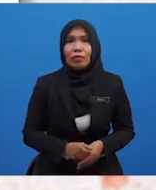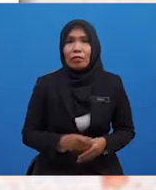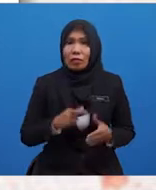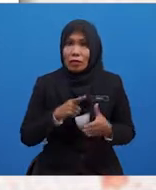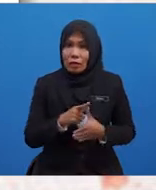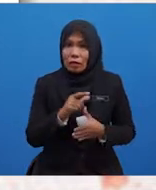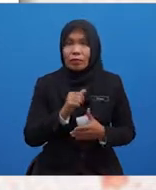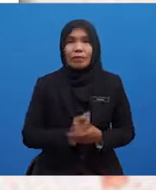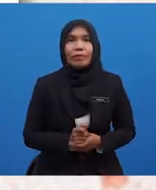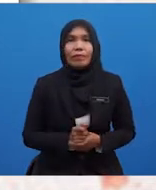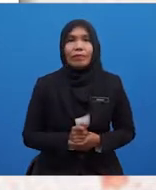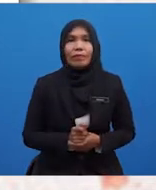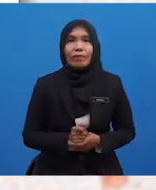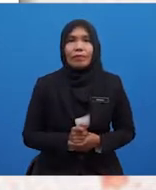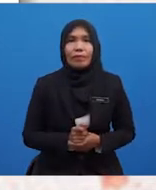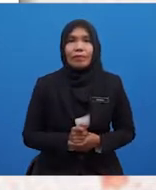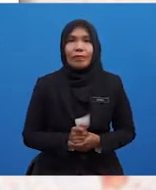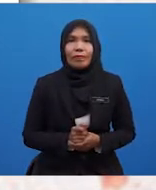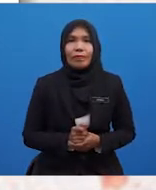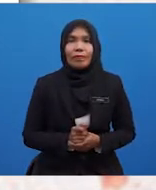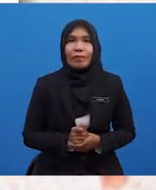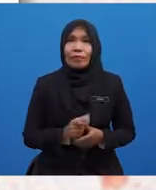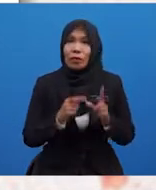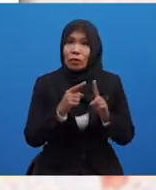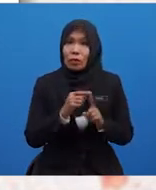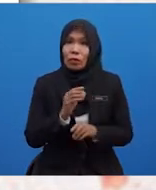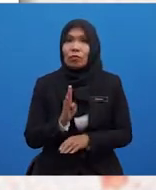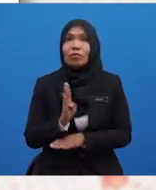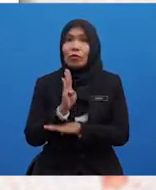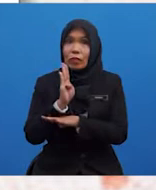kotak-kotak tersebut ialah budaya,